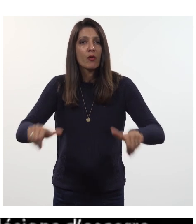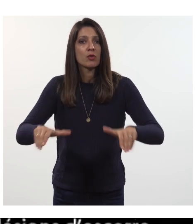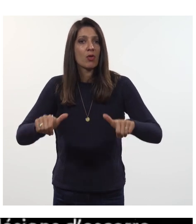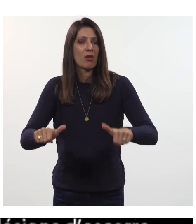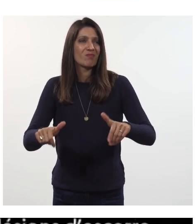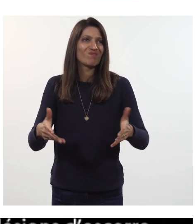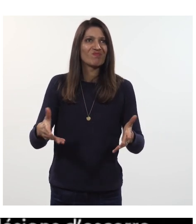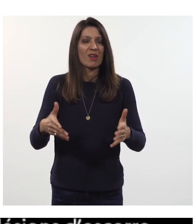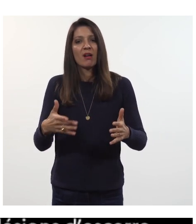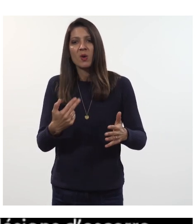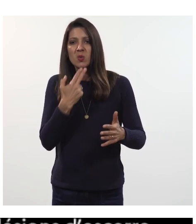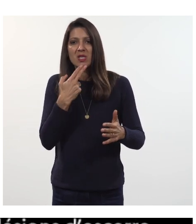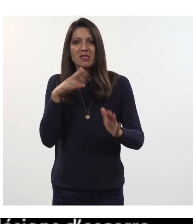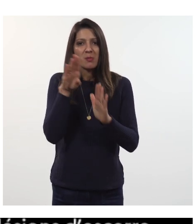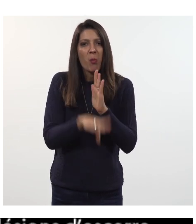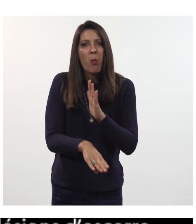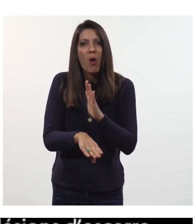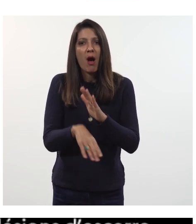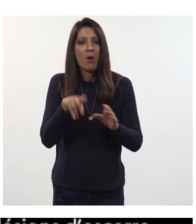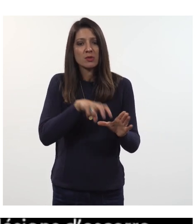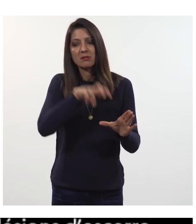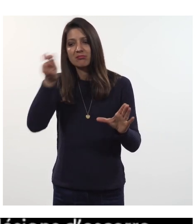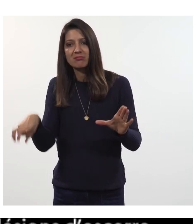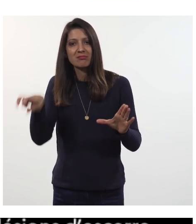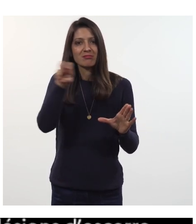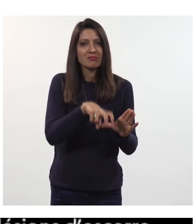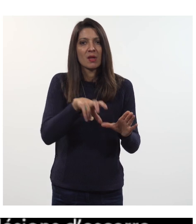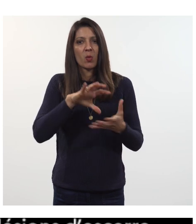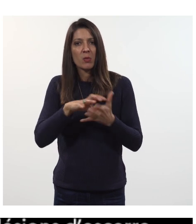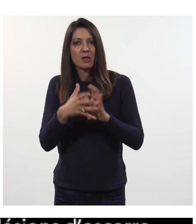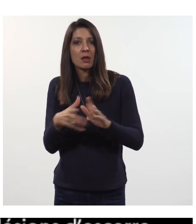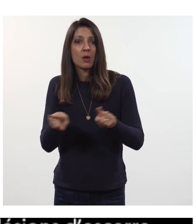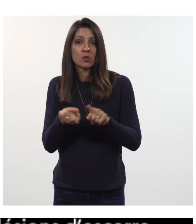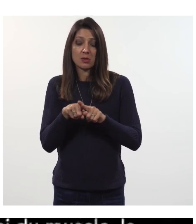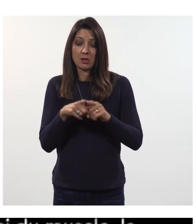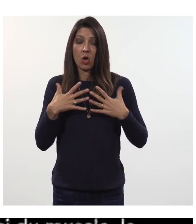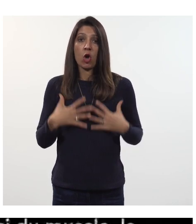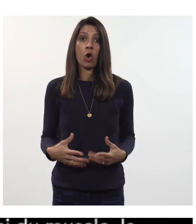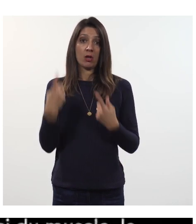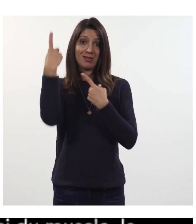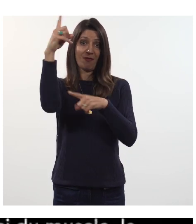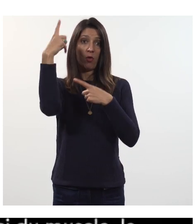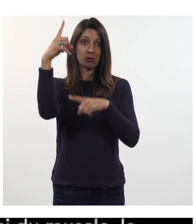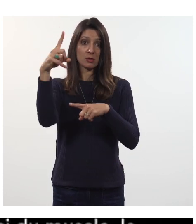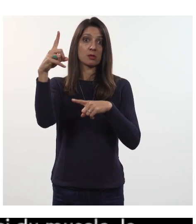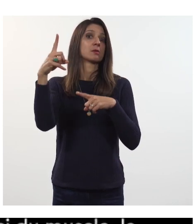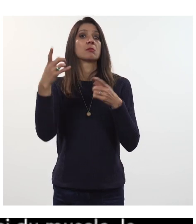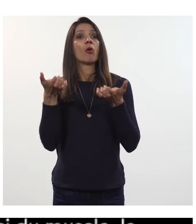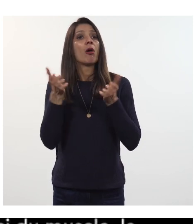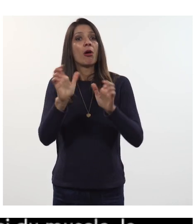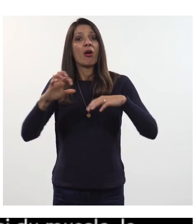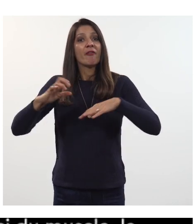transferts. Les défenses de l'organisme, hein, les défenses immunitaires, quelles qu'elles soient, hein, pour lutter contre les infections